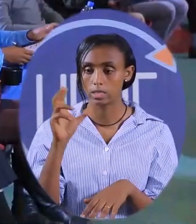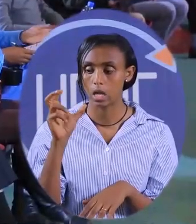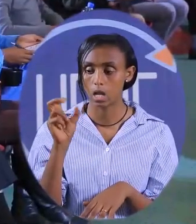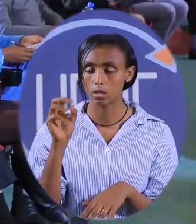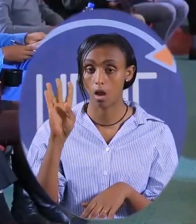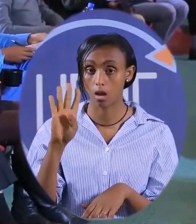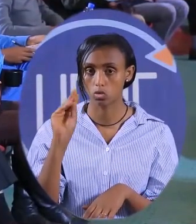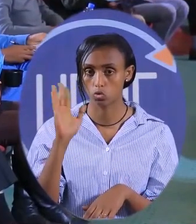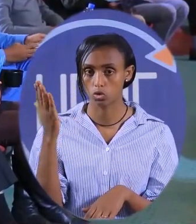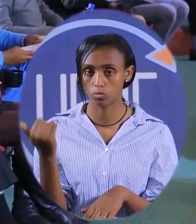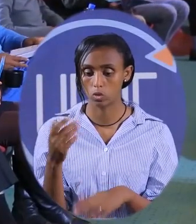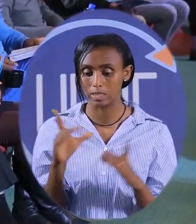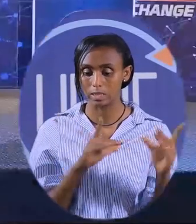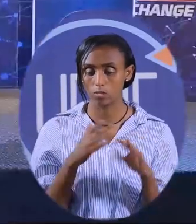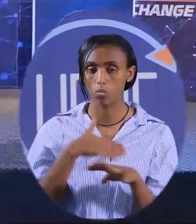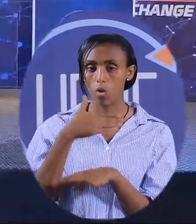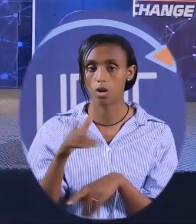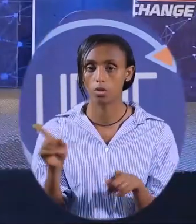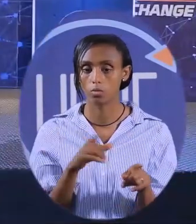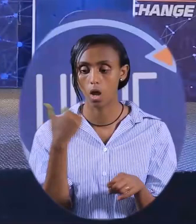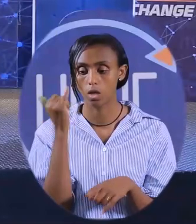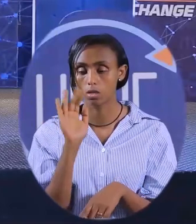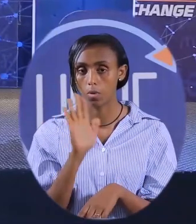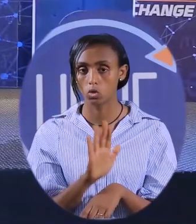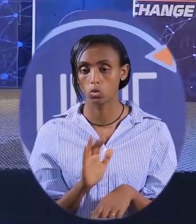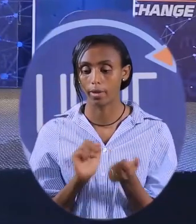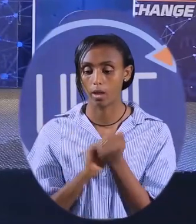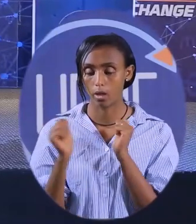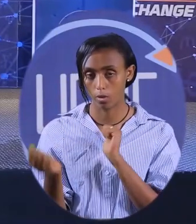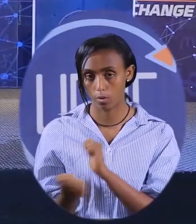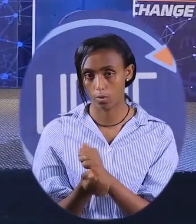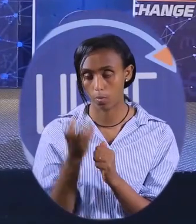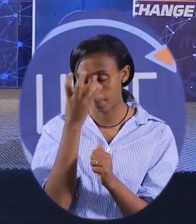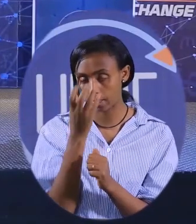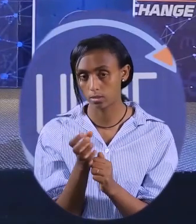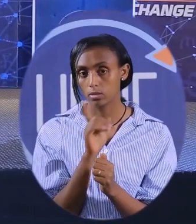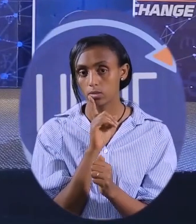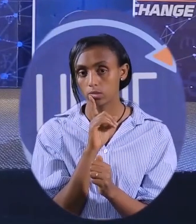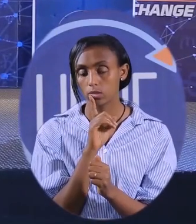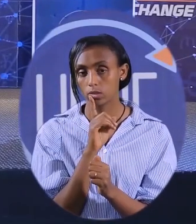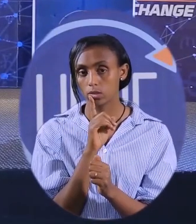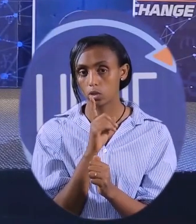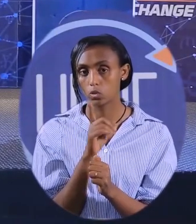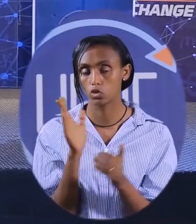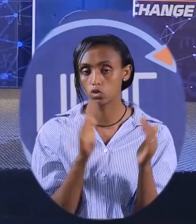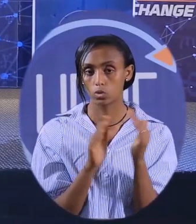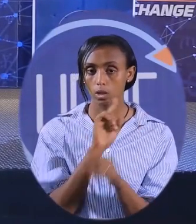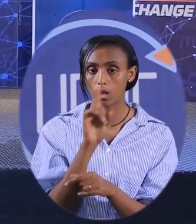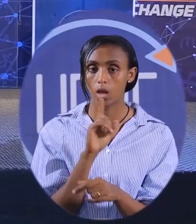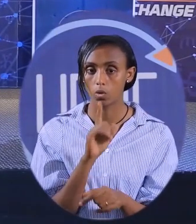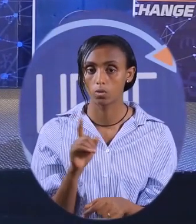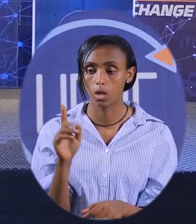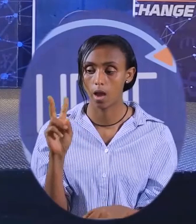34 ሰዎች ነበሩ። ከክርክሩ በኋላ ደግሞ ሀሳባቸውን ቀይረው መንግስት ነው ችግሩ ለችግሩ ተጠያቂ